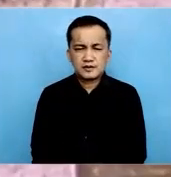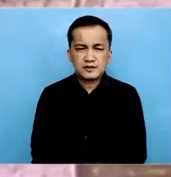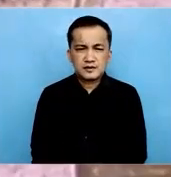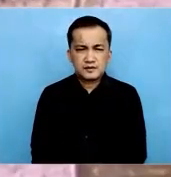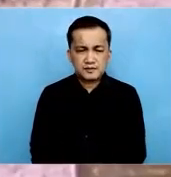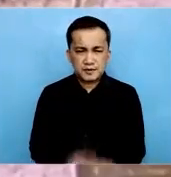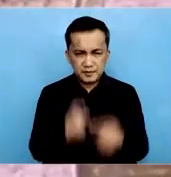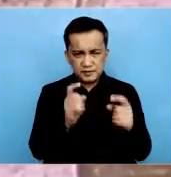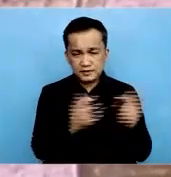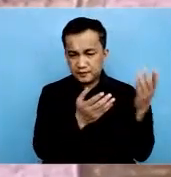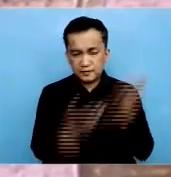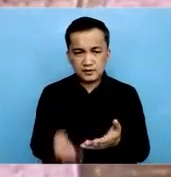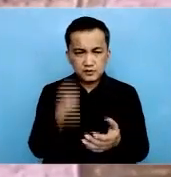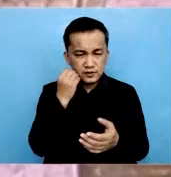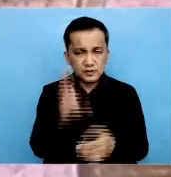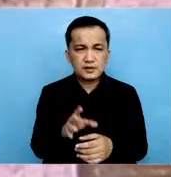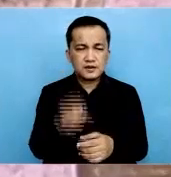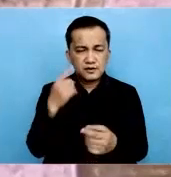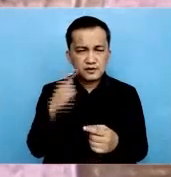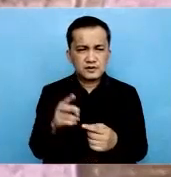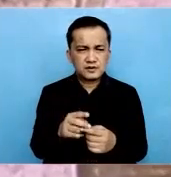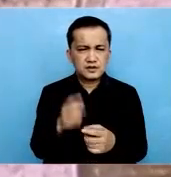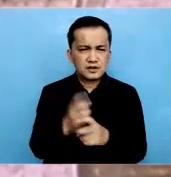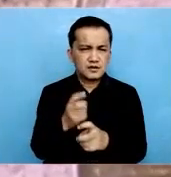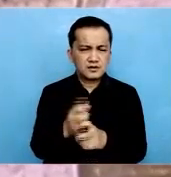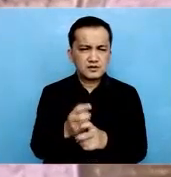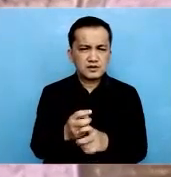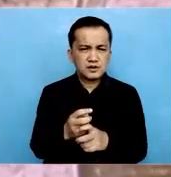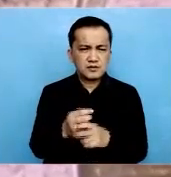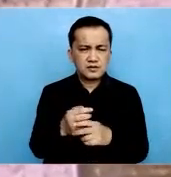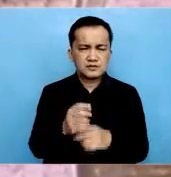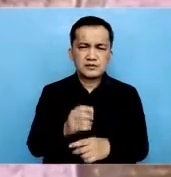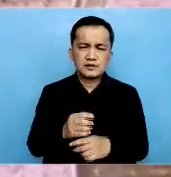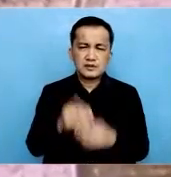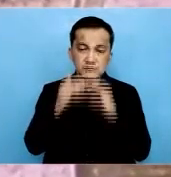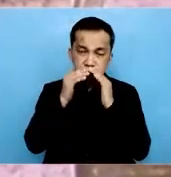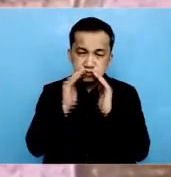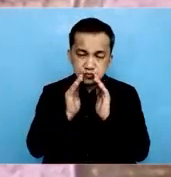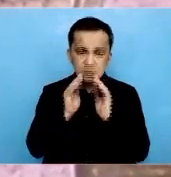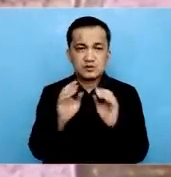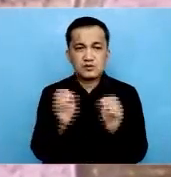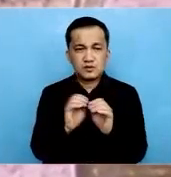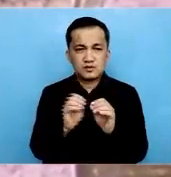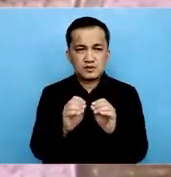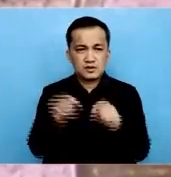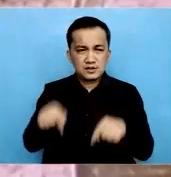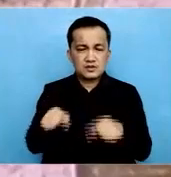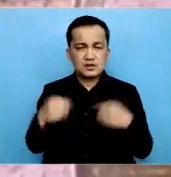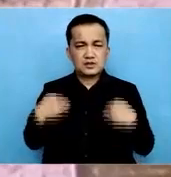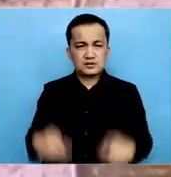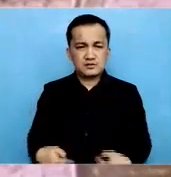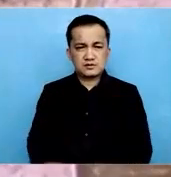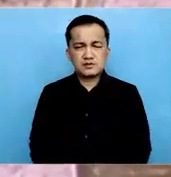pag-uwi. Para, ang hirap din po kasi mag-look sa pag yung wala naman dito yung katawan. Pag